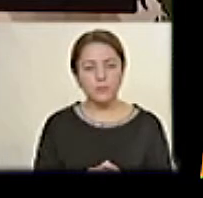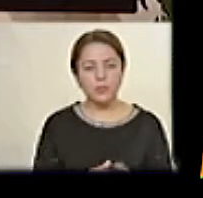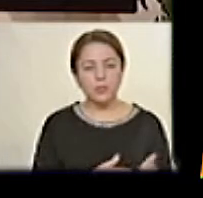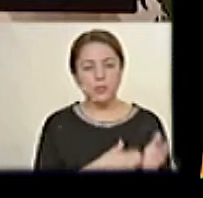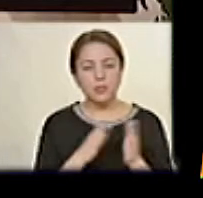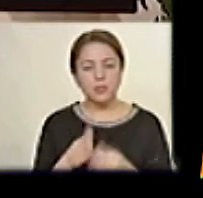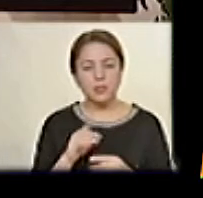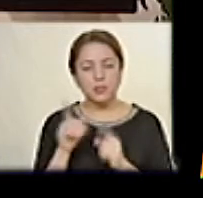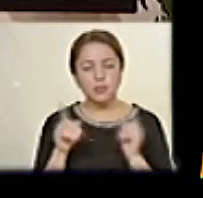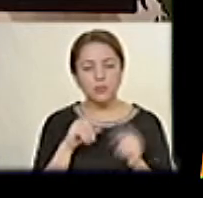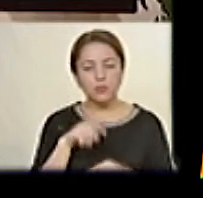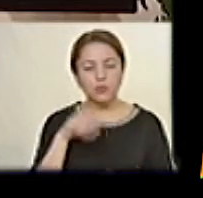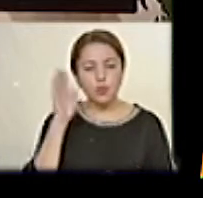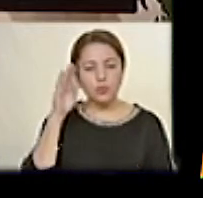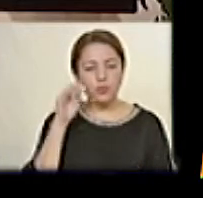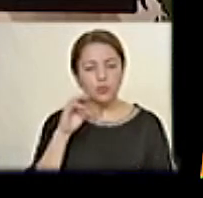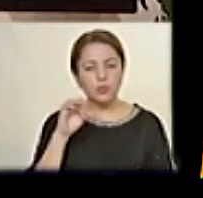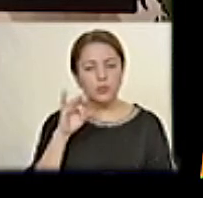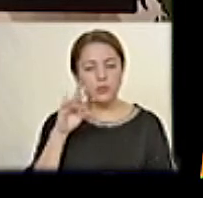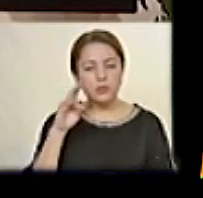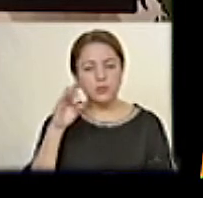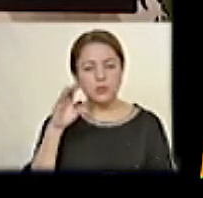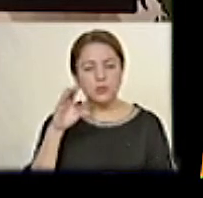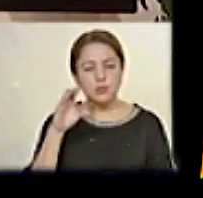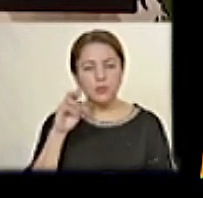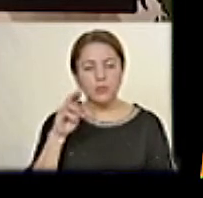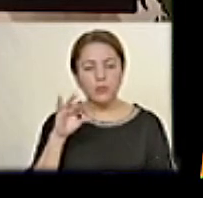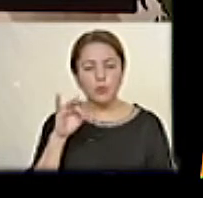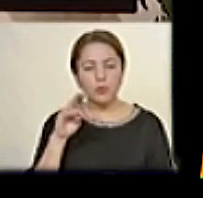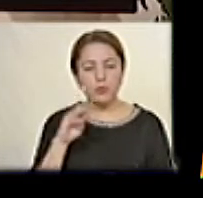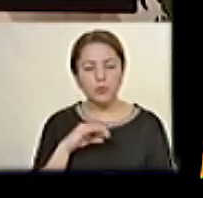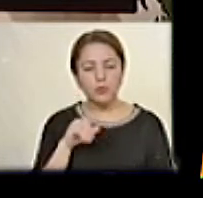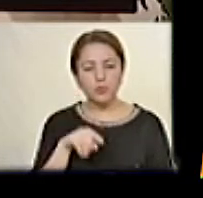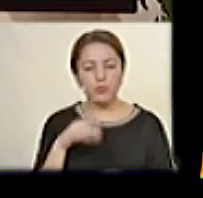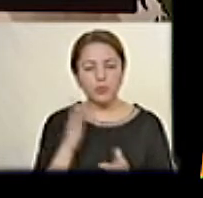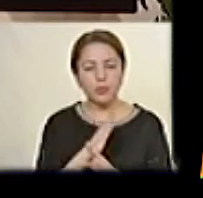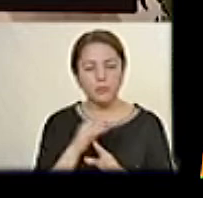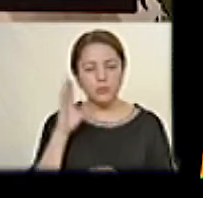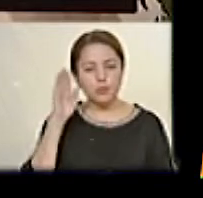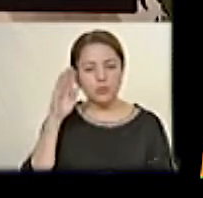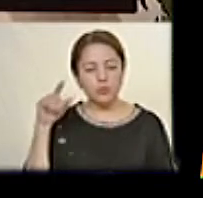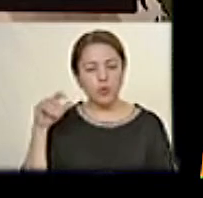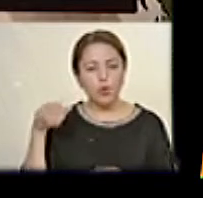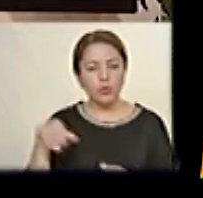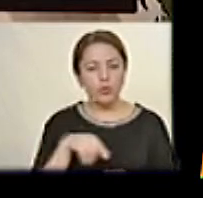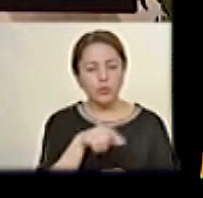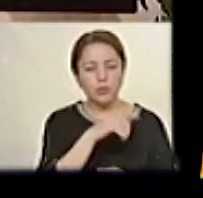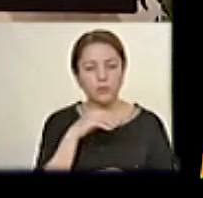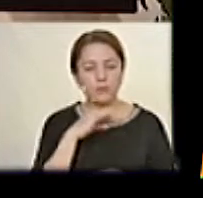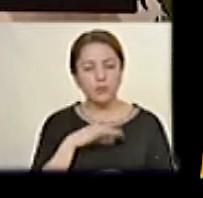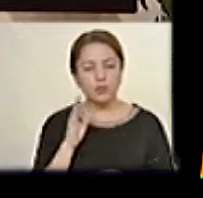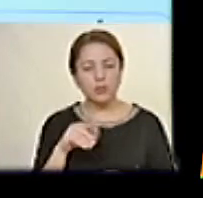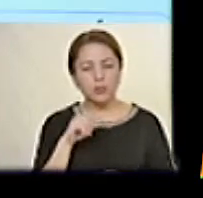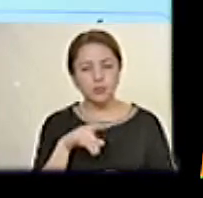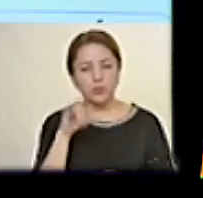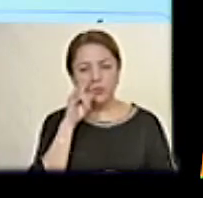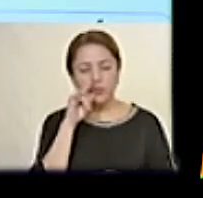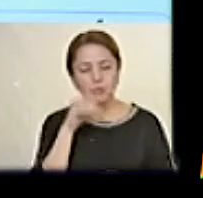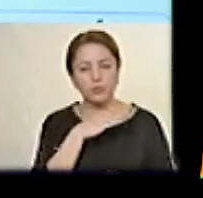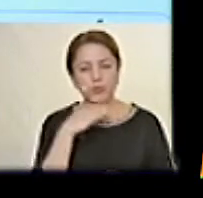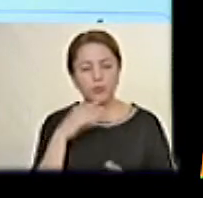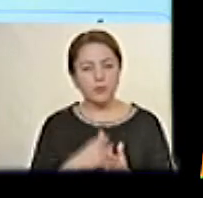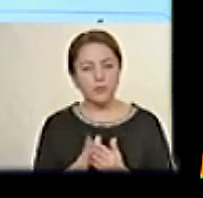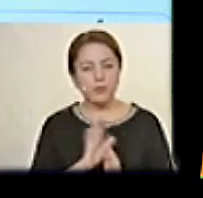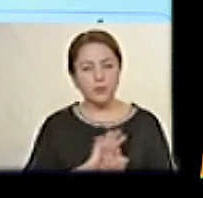Keyingi tarmog'imiz bu suv transporti hisoblanadi. Ya'ni suv transportida tabiiy suv yo'llaridan foydalaniladi. Unga yoqilg'i ko'p